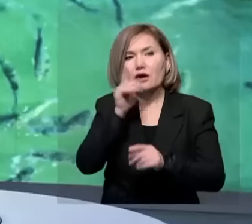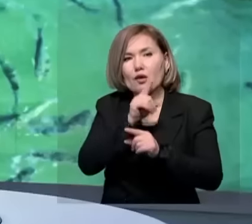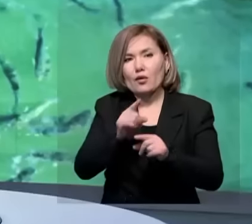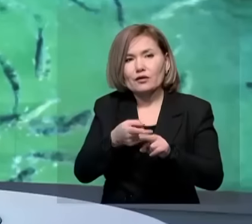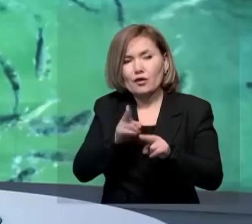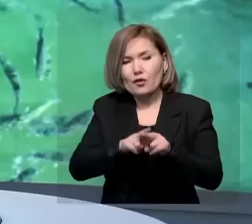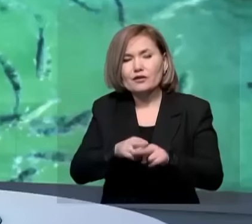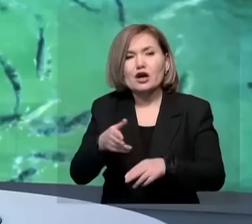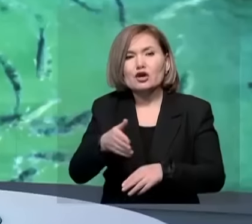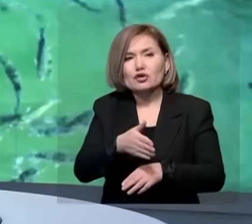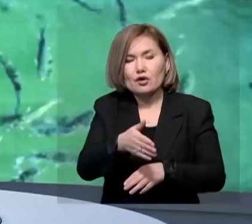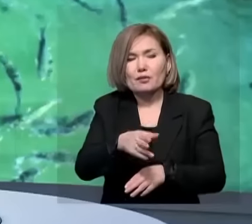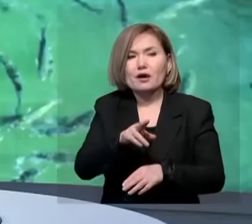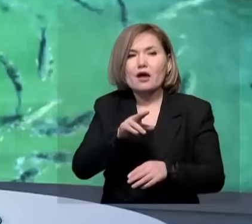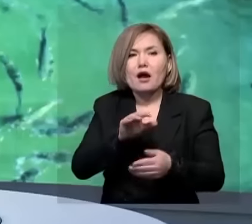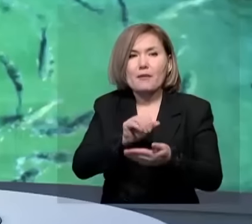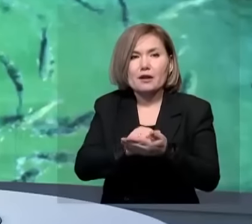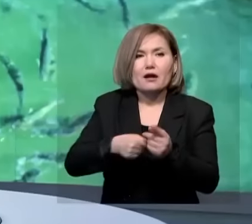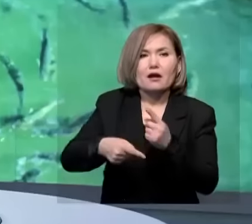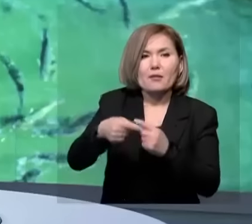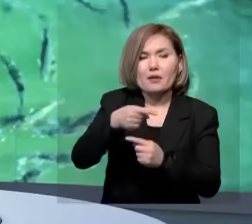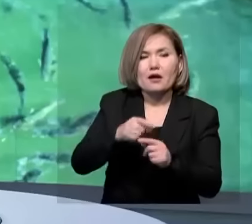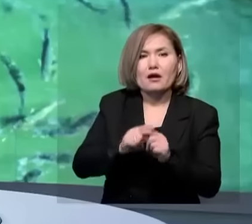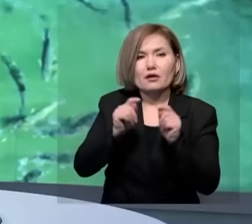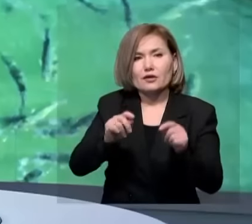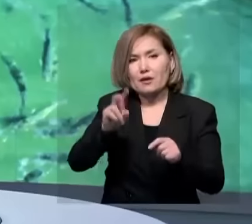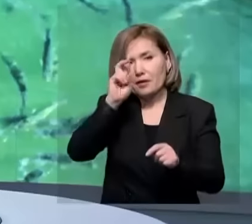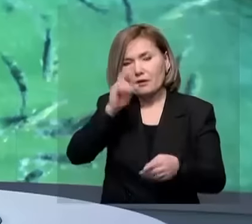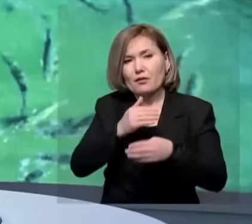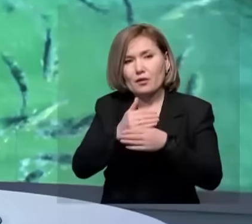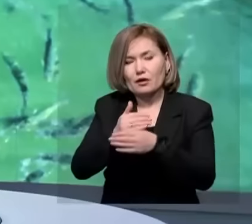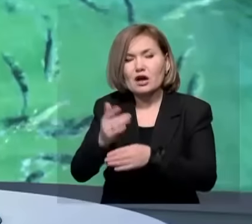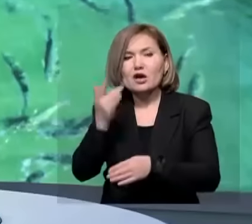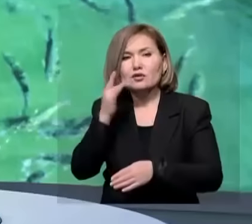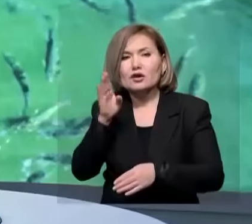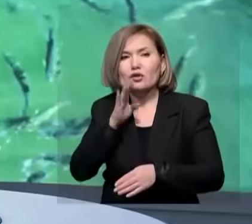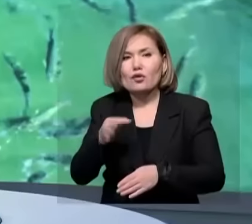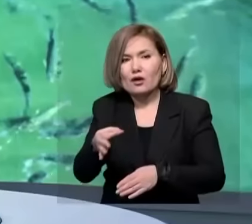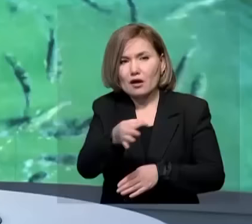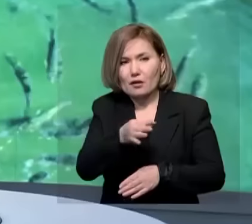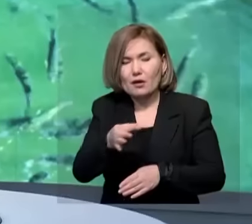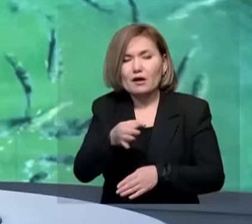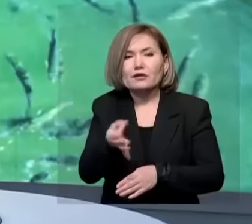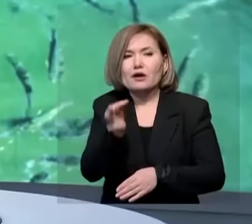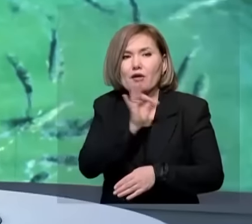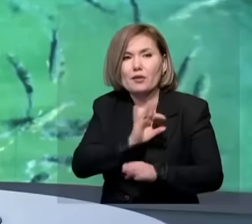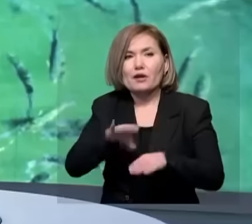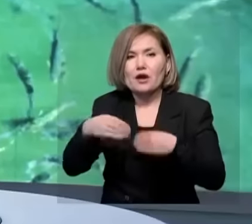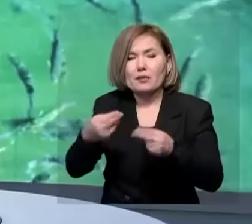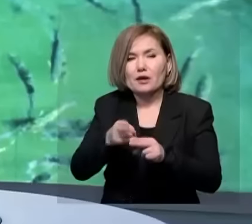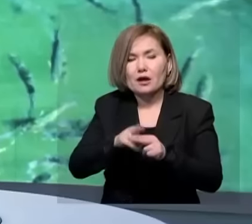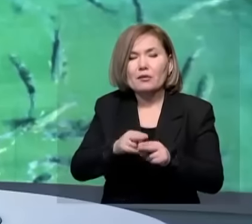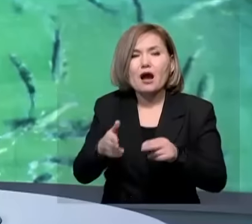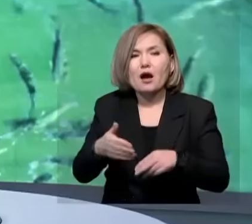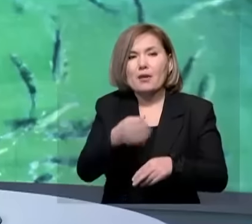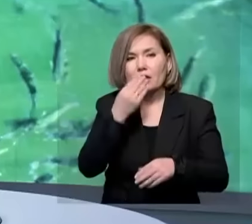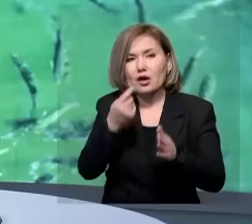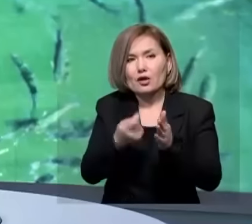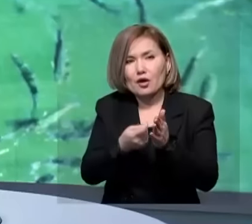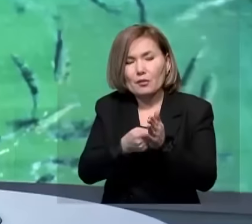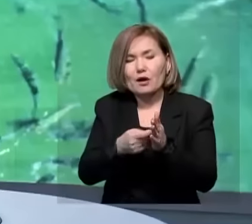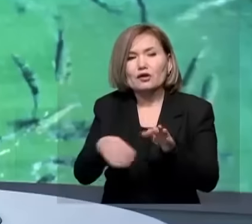осы салада жұмыс істеп жатқан бизнес субъектілеріне мемлекет тарапынан су айдындарын пайдалануға беру, балық жемі мен инвестициялық